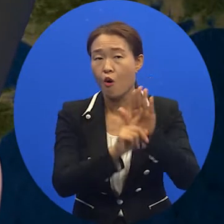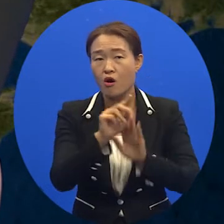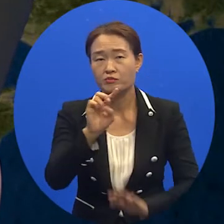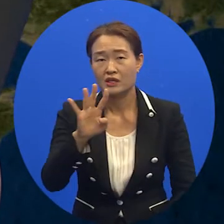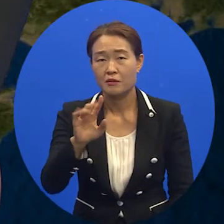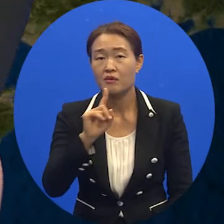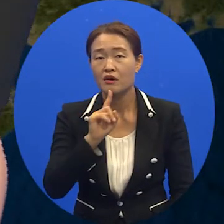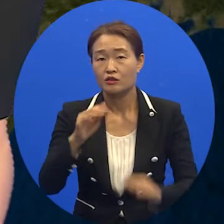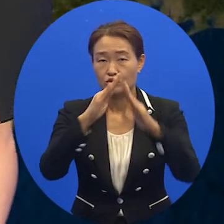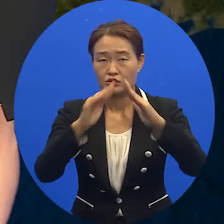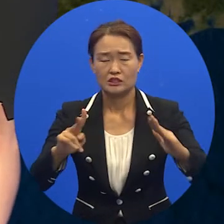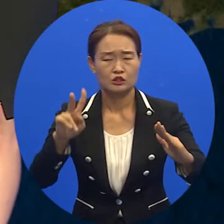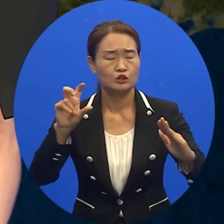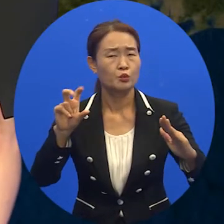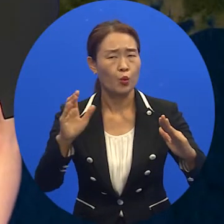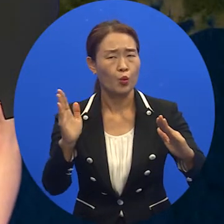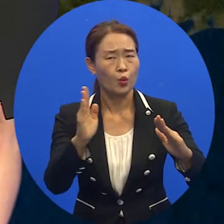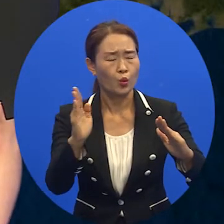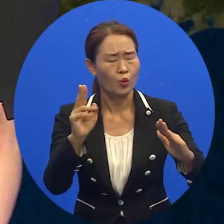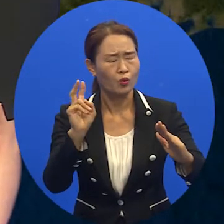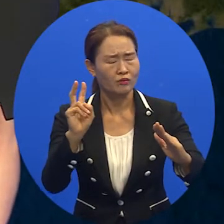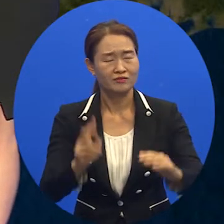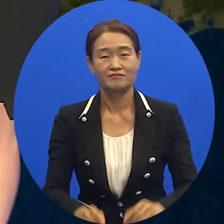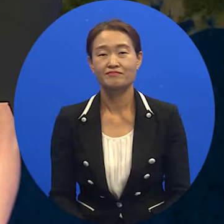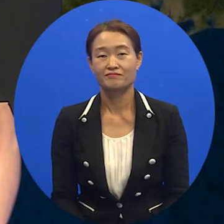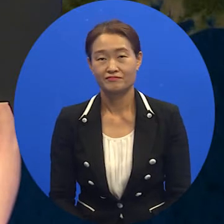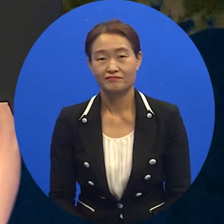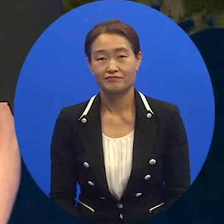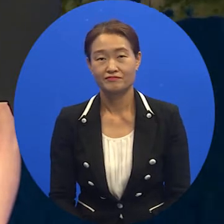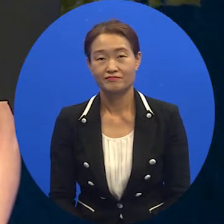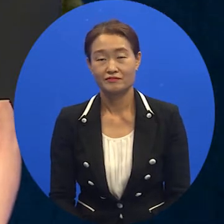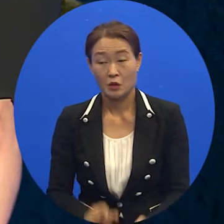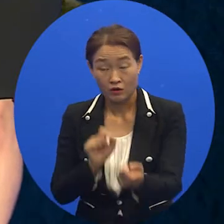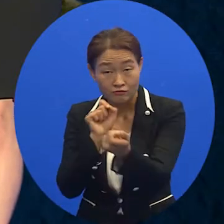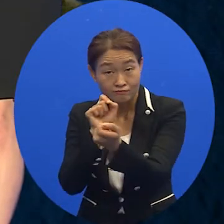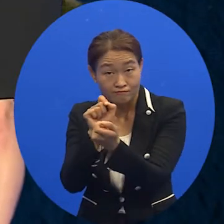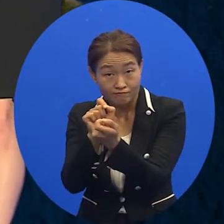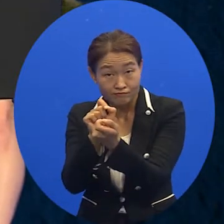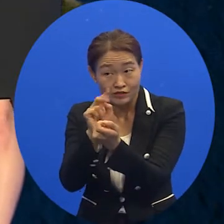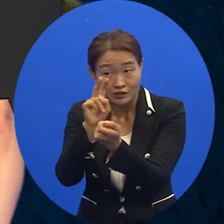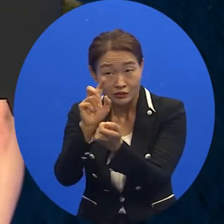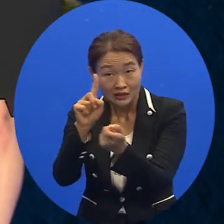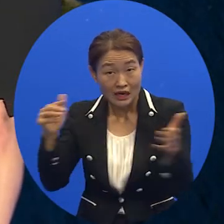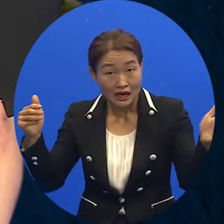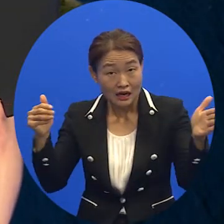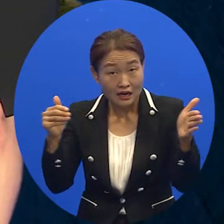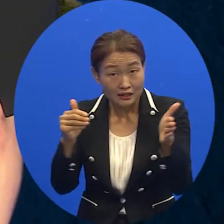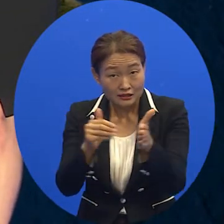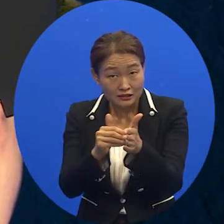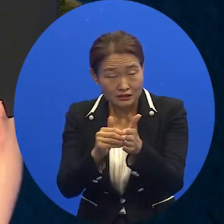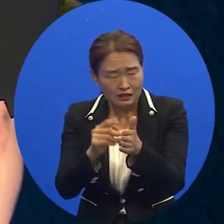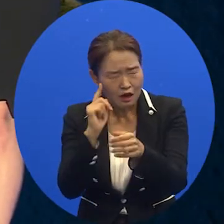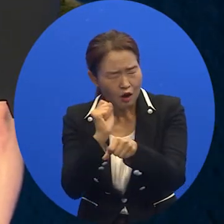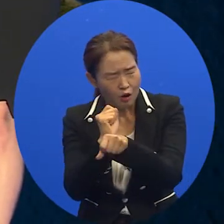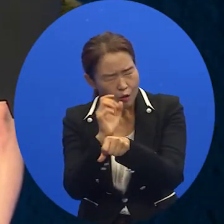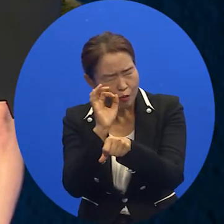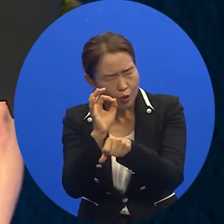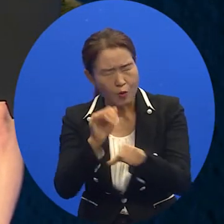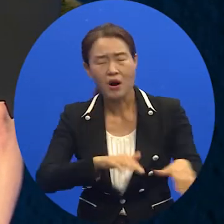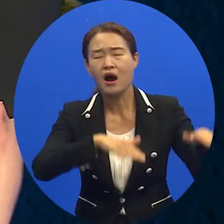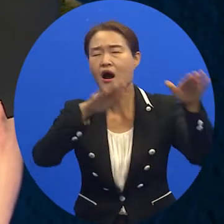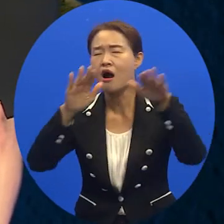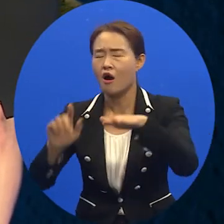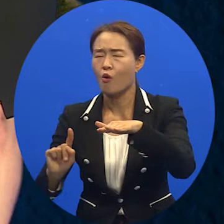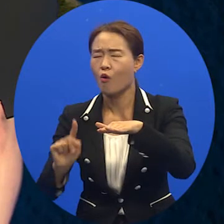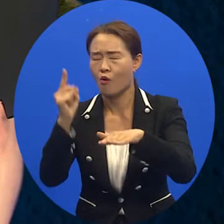서울 24도, 전주 25도가 예상됩니다. 다가오는 20일까지 천문조에 의해 바닷물의